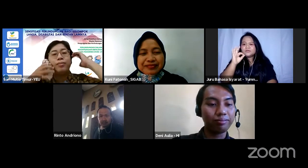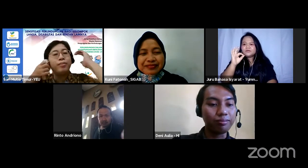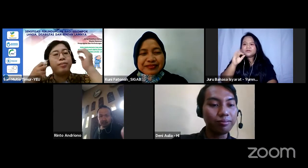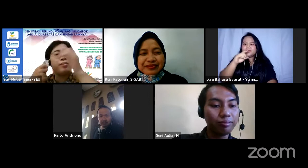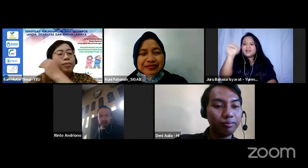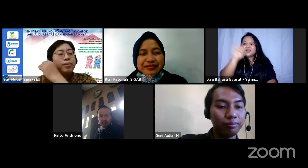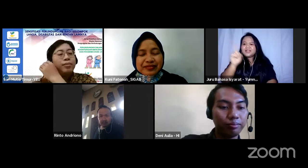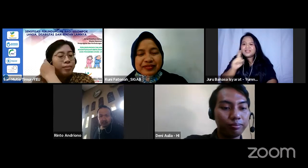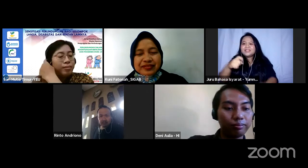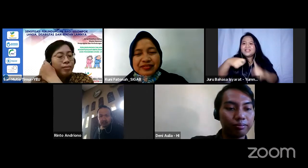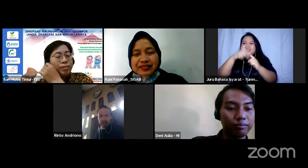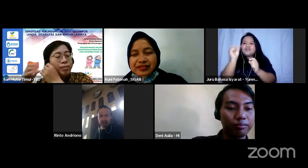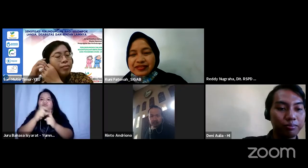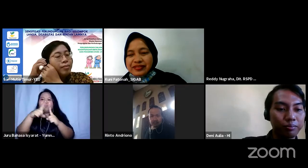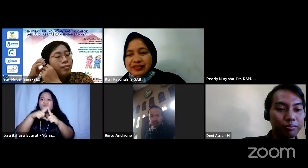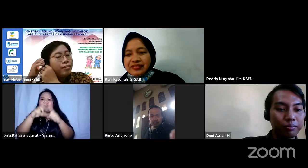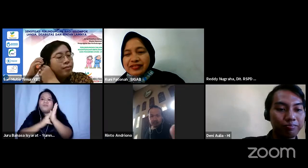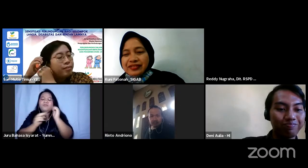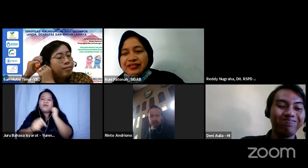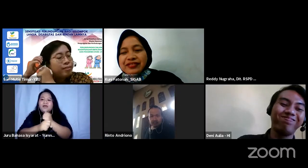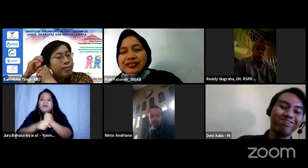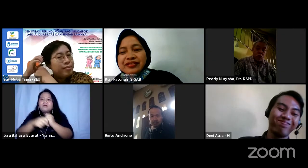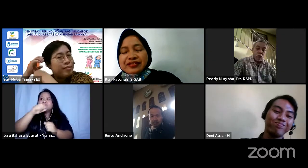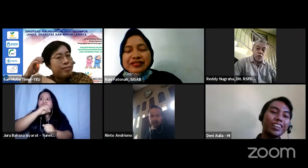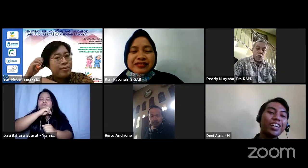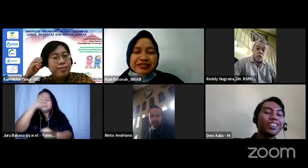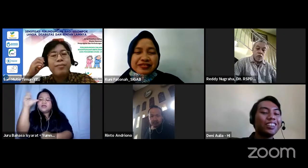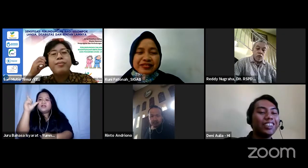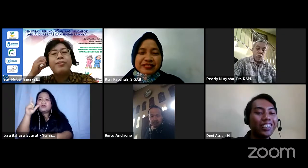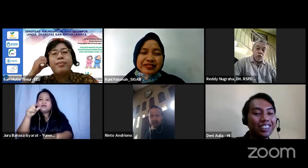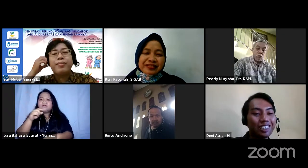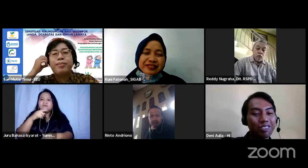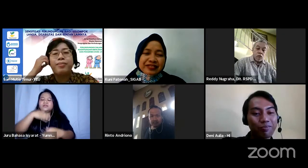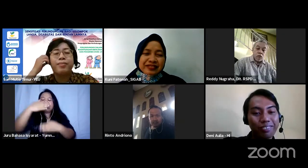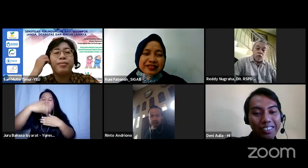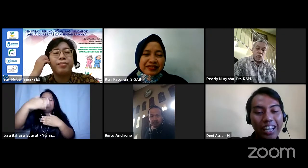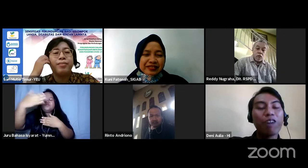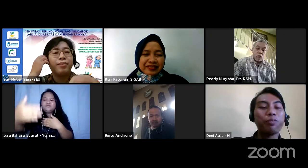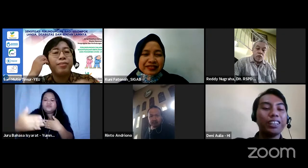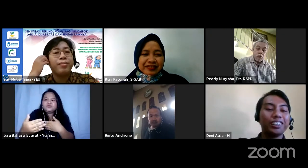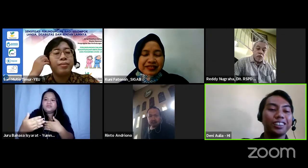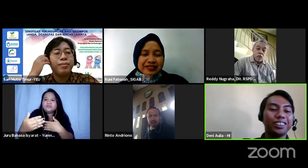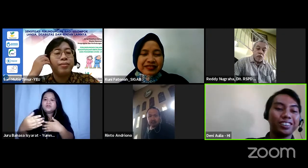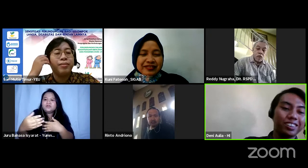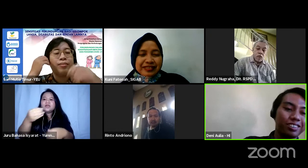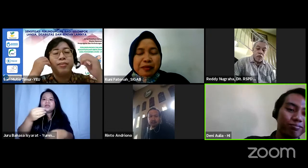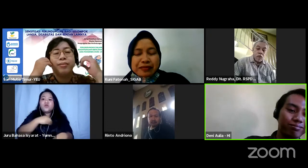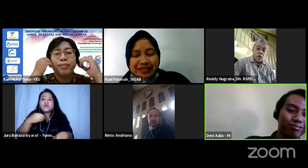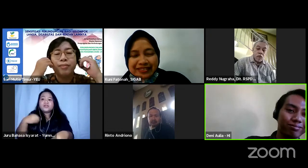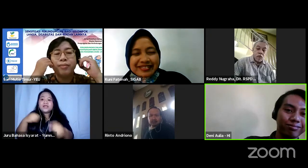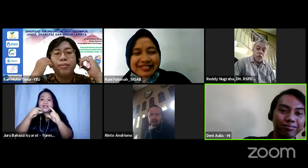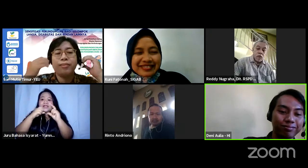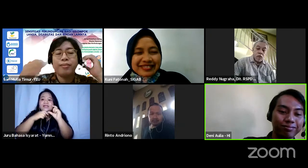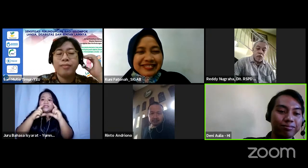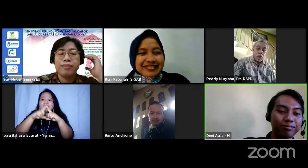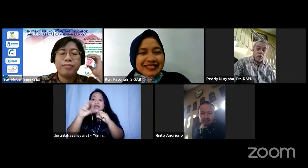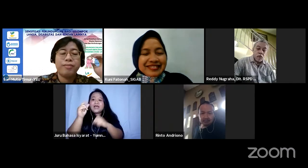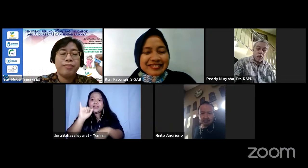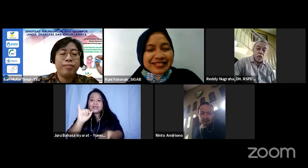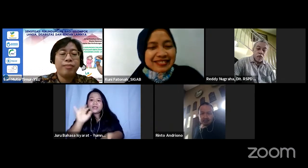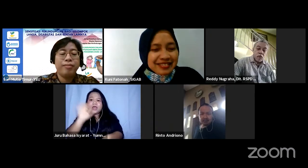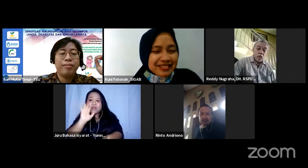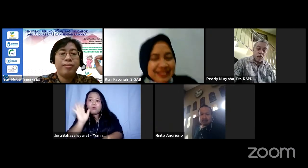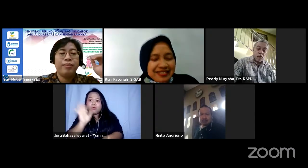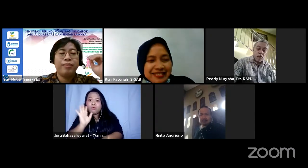semoga listrik di Kupang segera menyala ya, sehingga bisa lanjut terus. Lalu juga ada Dr. Sari. Halo Dr.